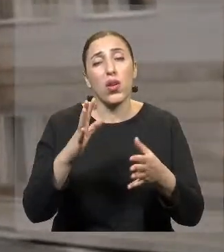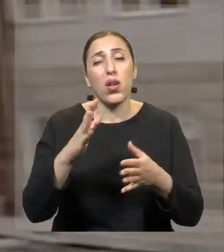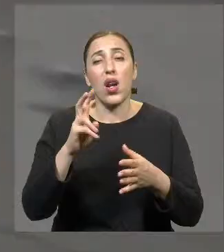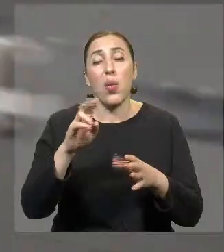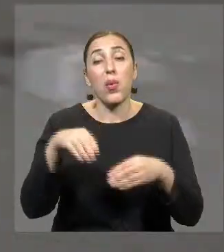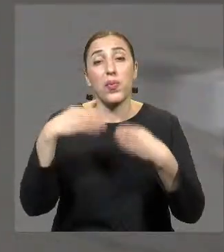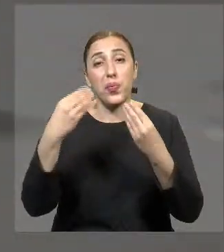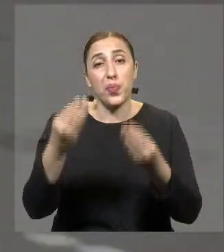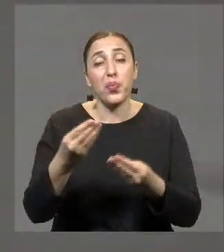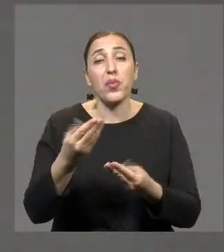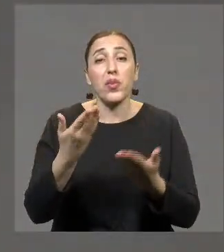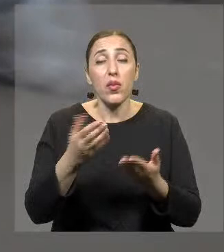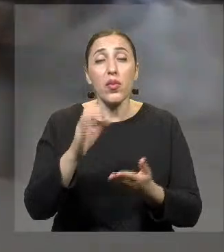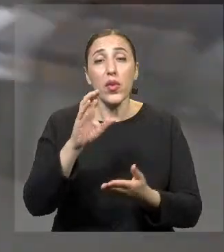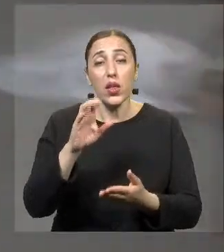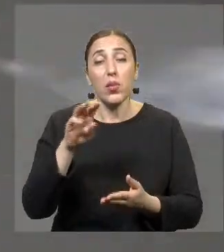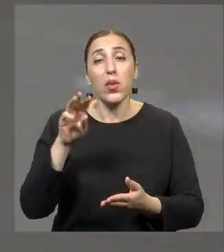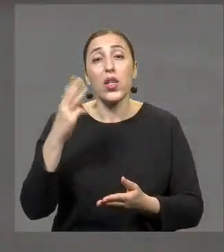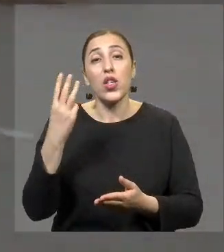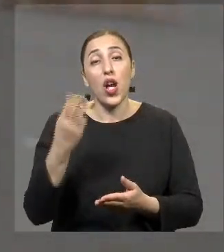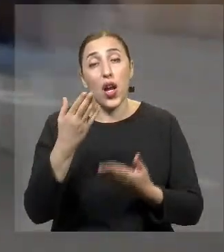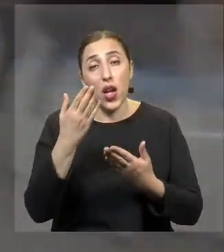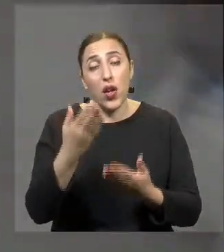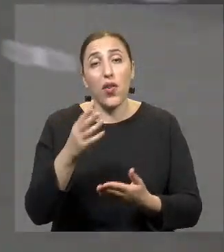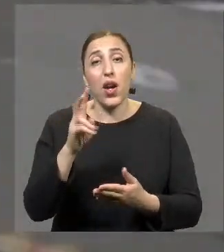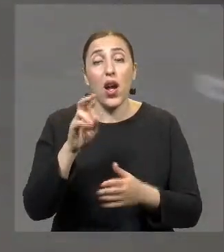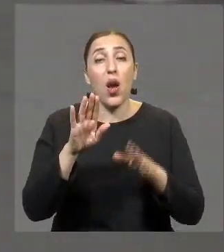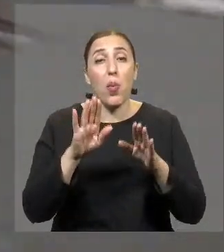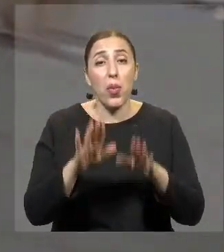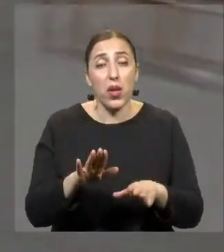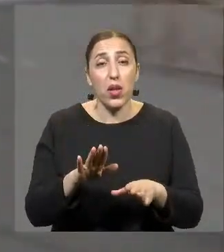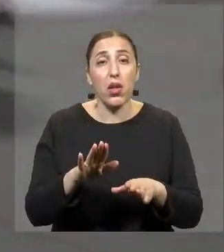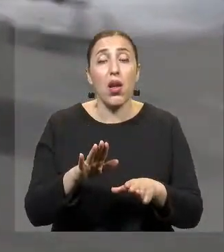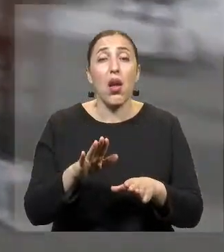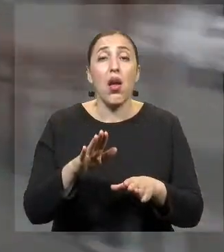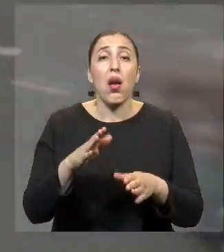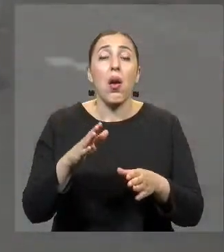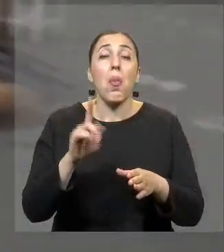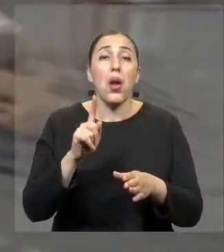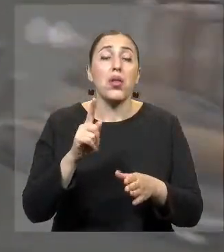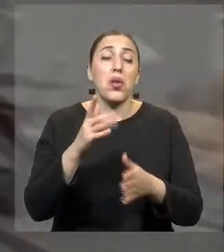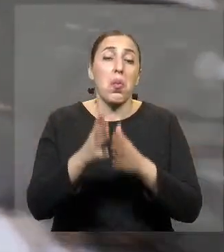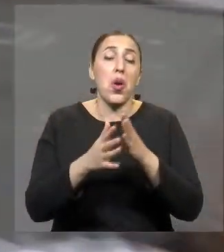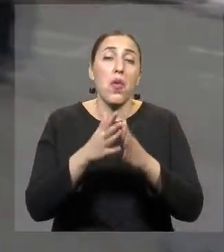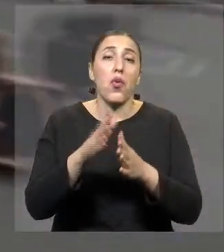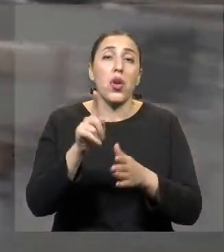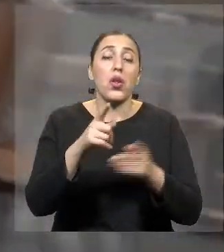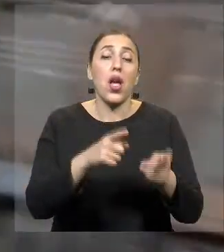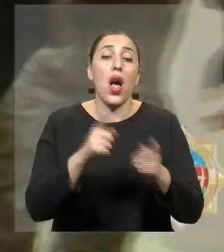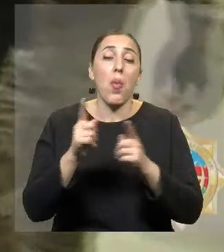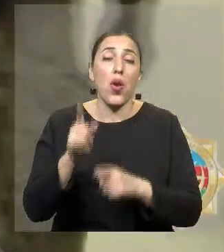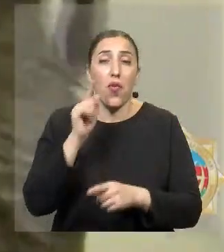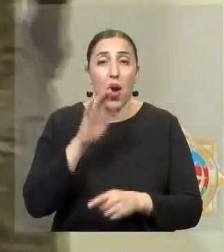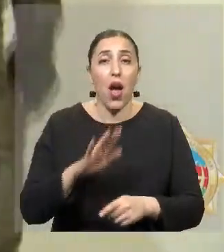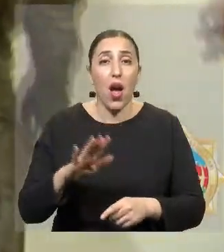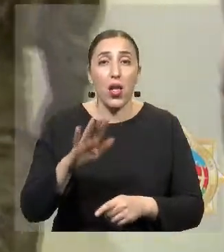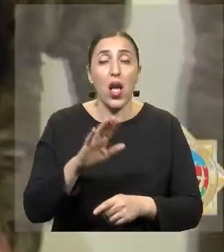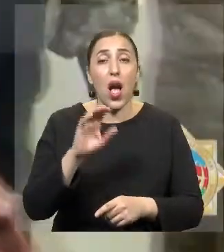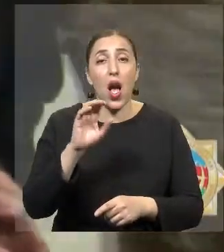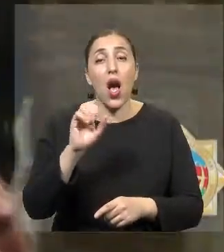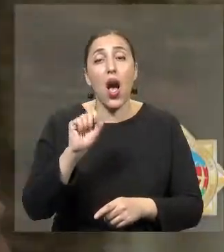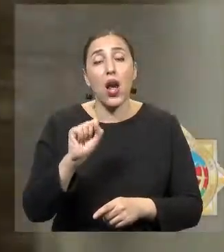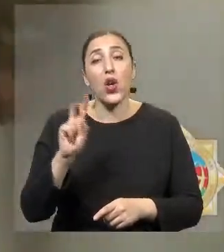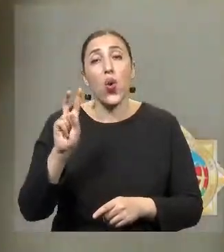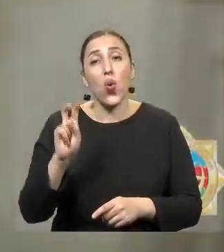Հառաբաղում և աստ պաշտոնապես չհաստատված տեղեկությունների արդեն տեղափոխվել է Հայաստան։ Հարկադի Հուկասյանի հարցակ կմվել է